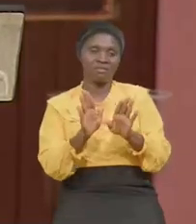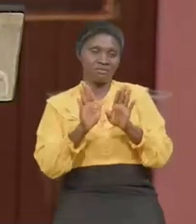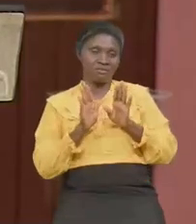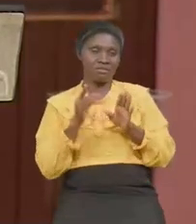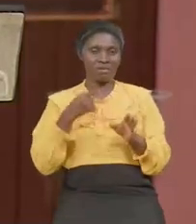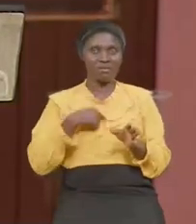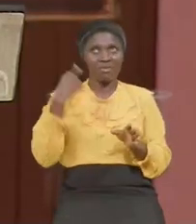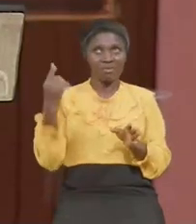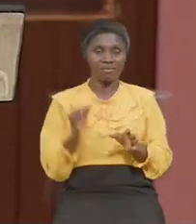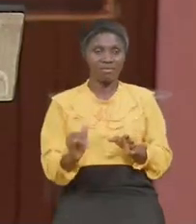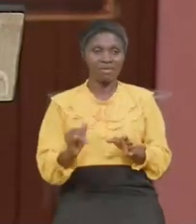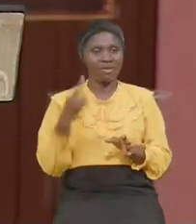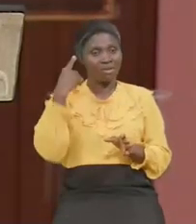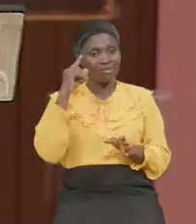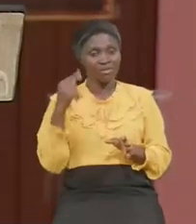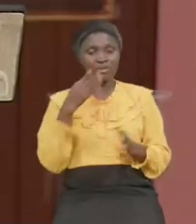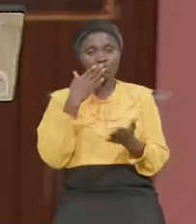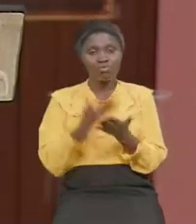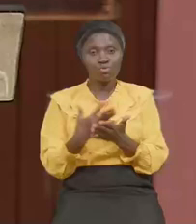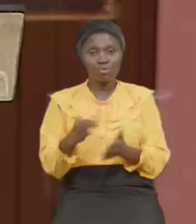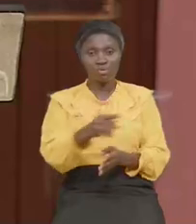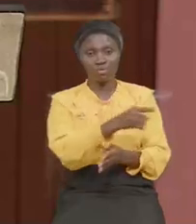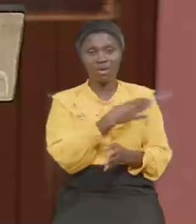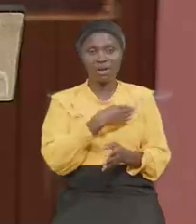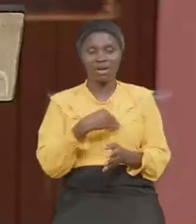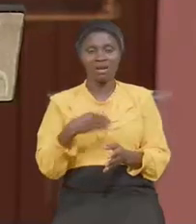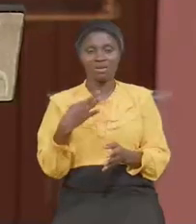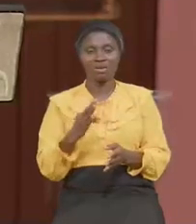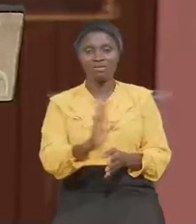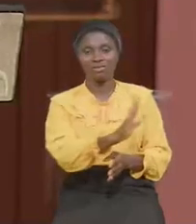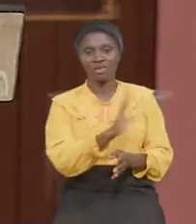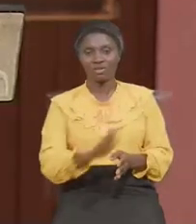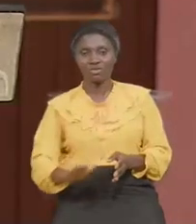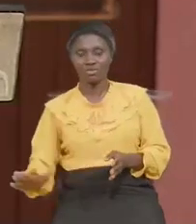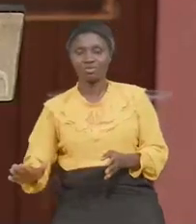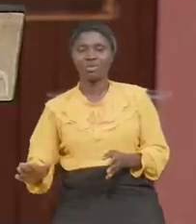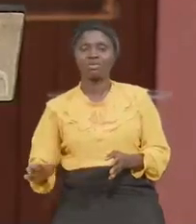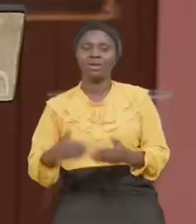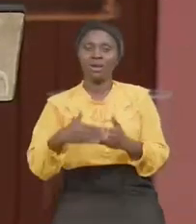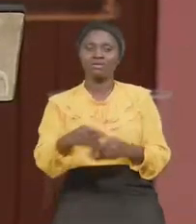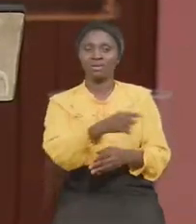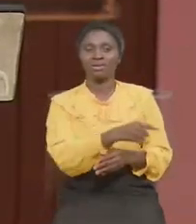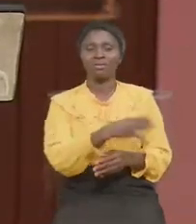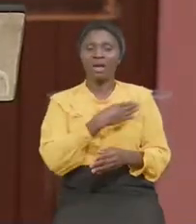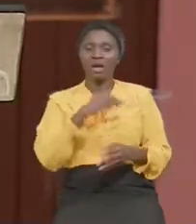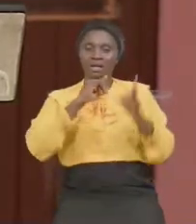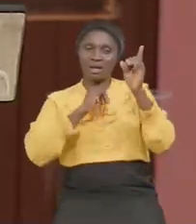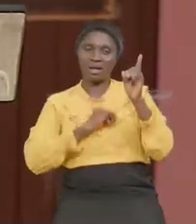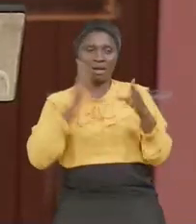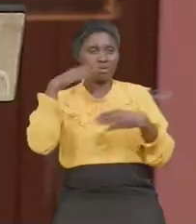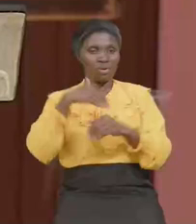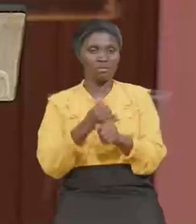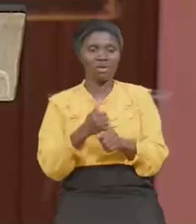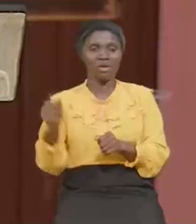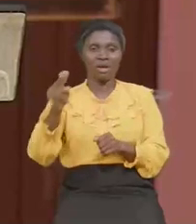leur bonheur et celui de leurs enfants après eux. Je traiterai avec eux une alliance